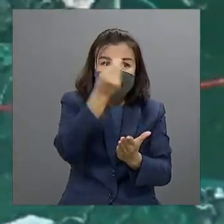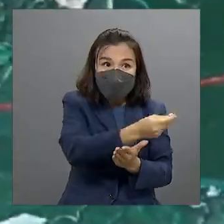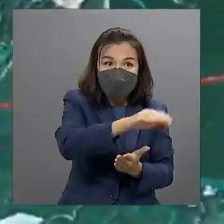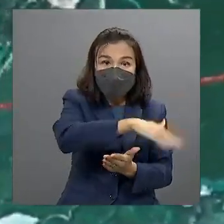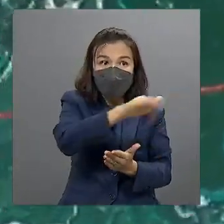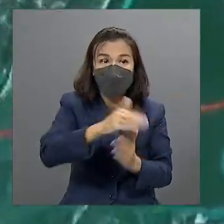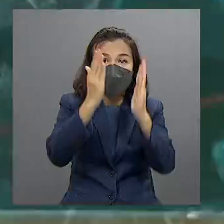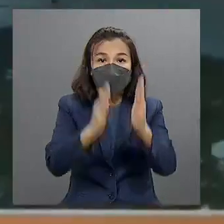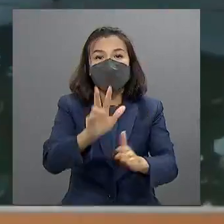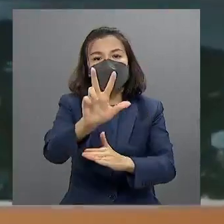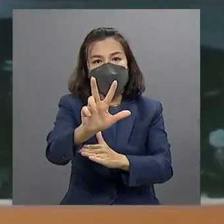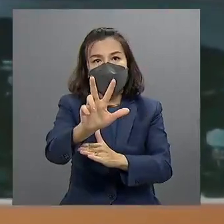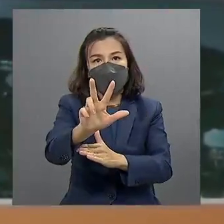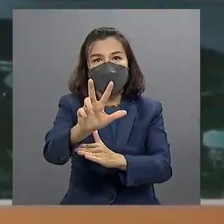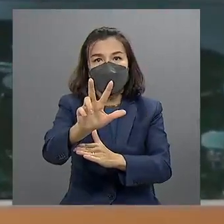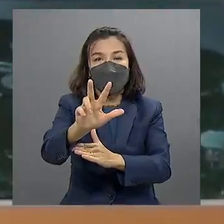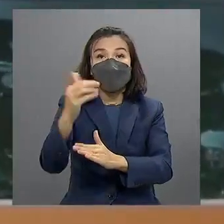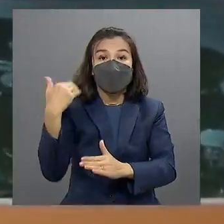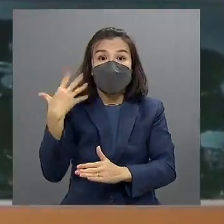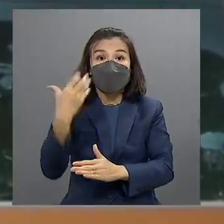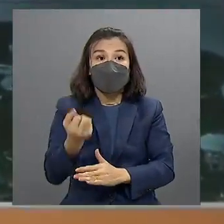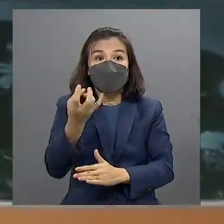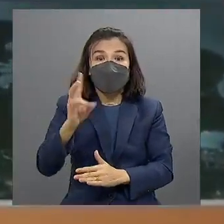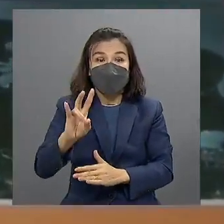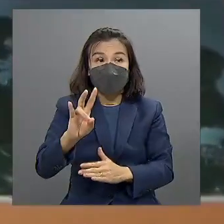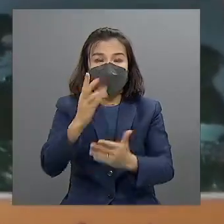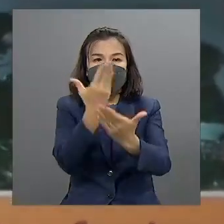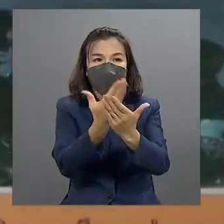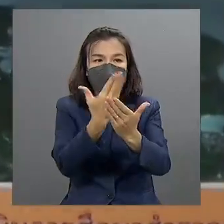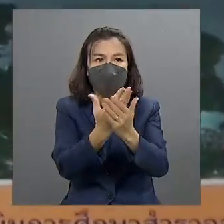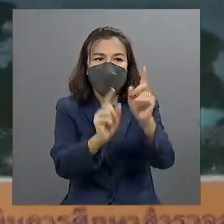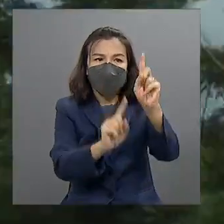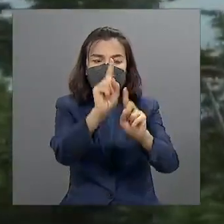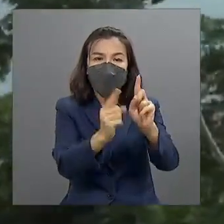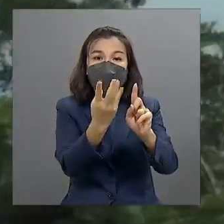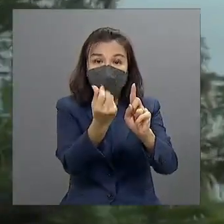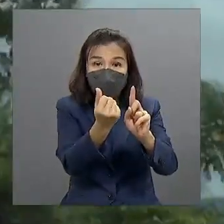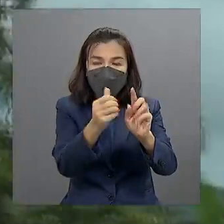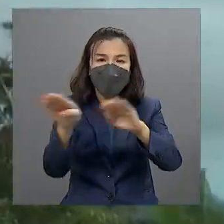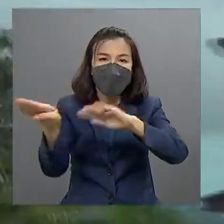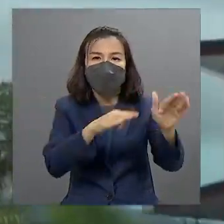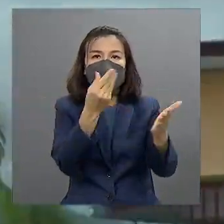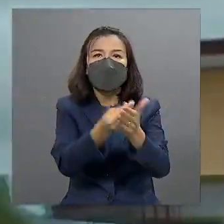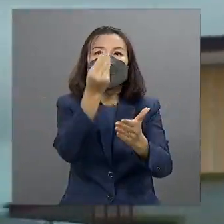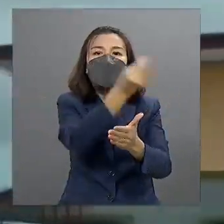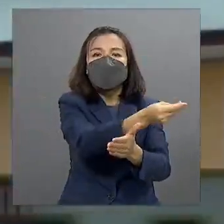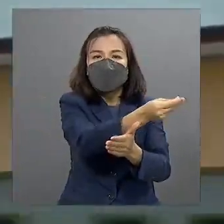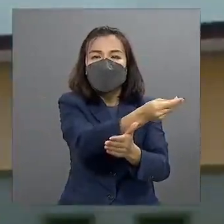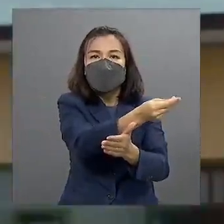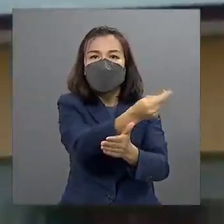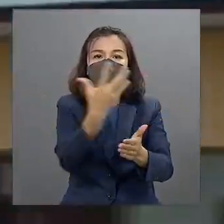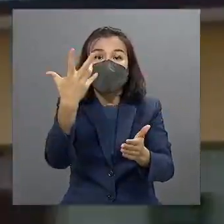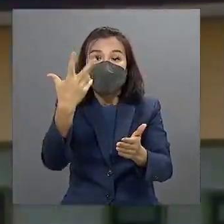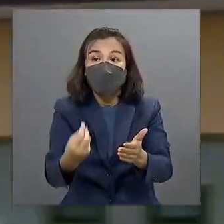้วกมี 17 รายที่ผ่านประเมินราคาพรอมทจะให้ทอทอดำเนินการซื้อ ส่วนอีก 30 ราย